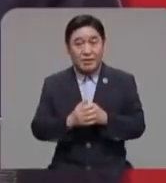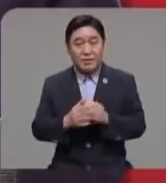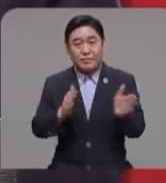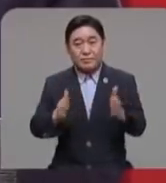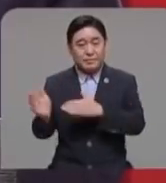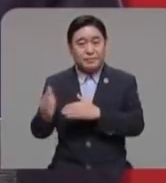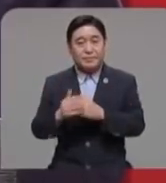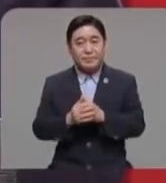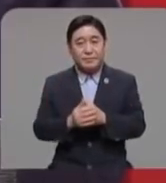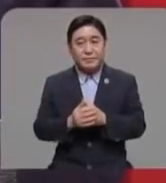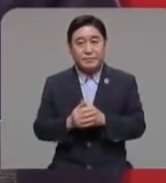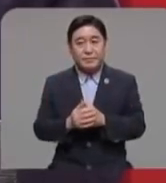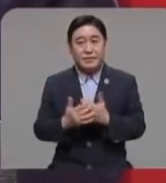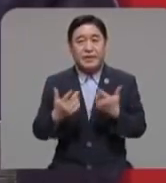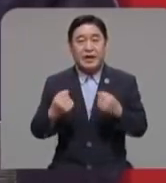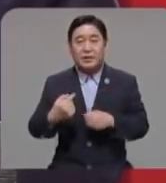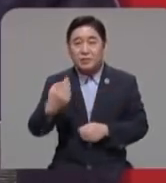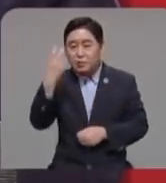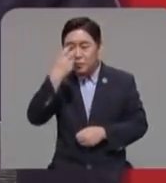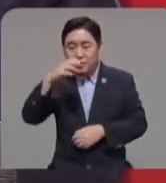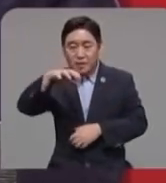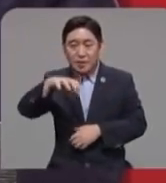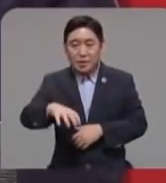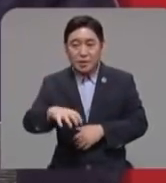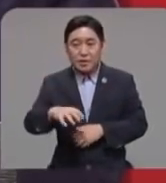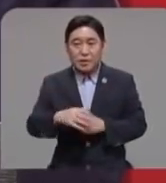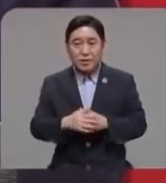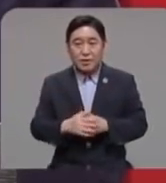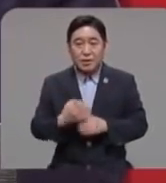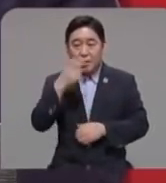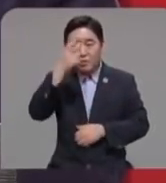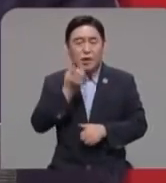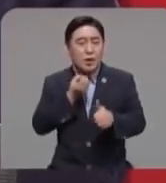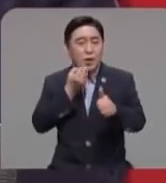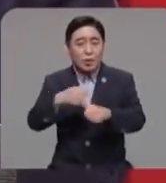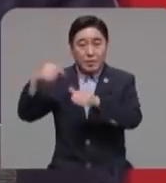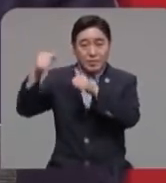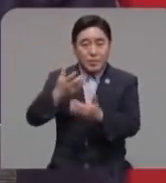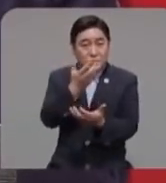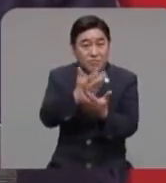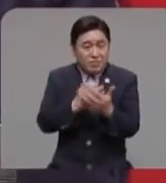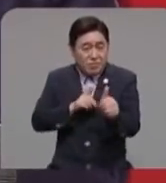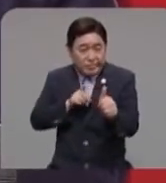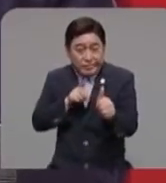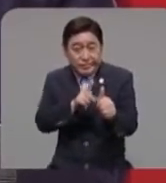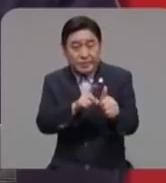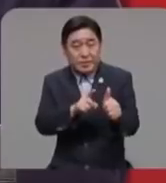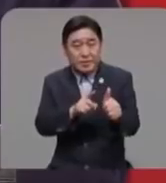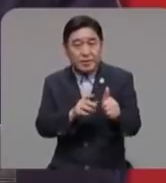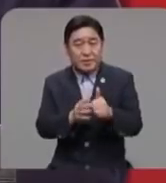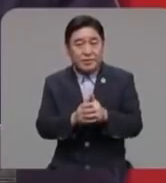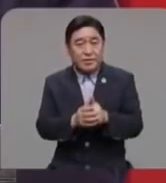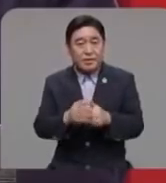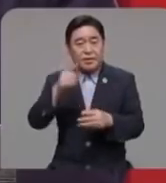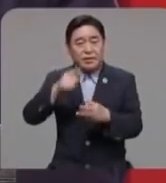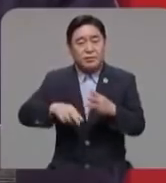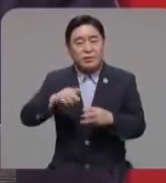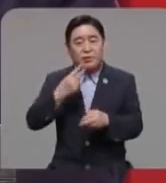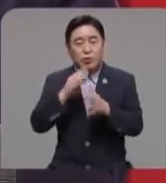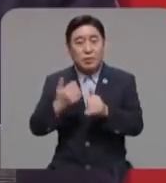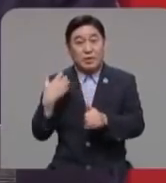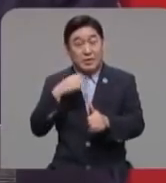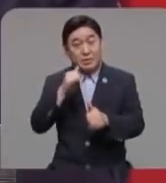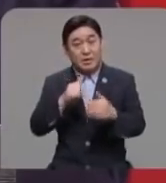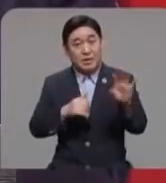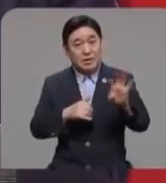다음 네. 같은 여론조사 기관에서 검찰 고발 사주 문건 의혹 네. 윤석열 후보